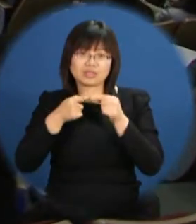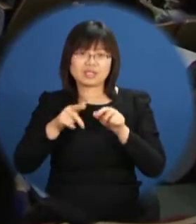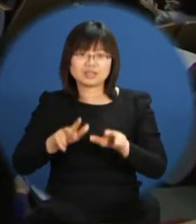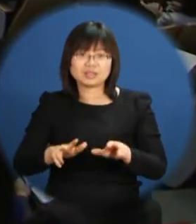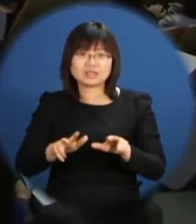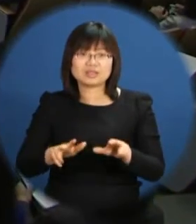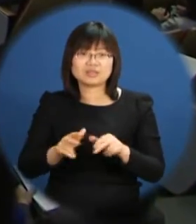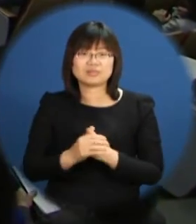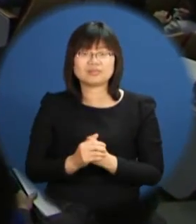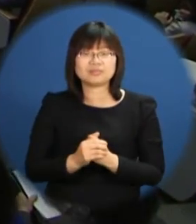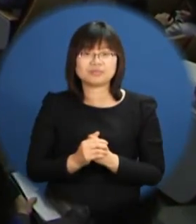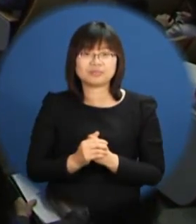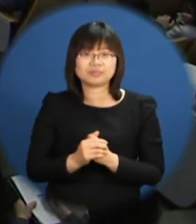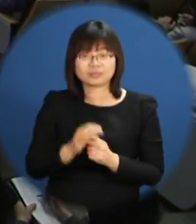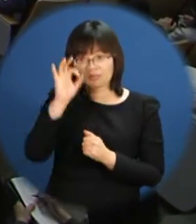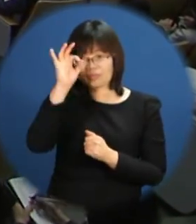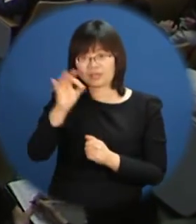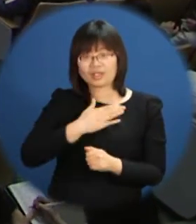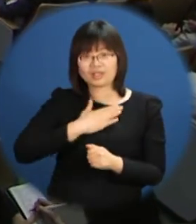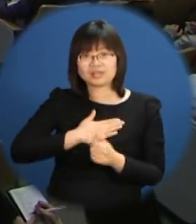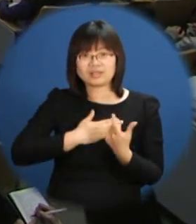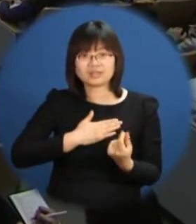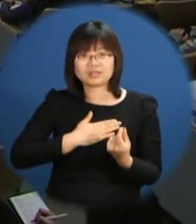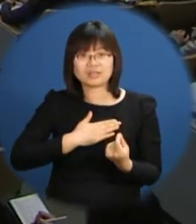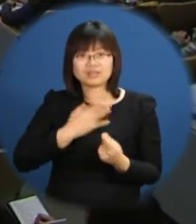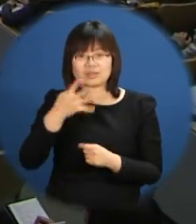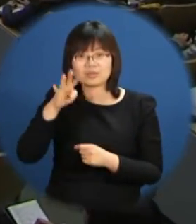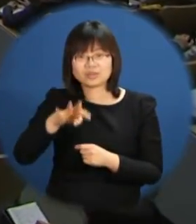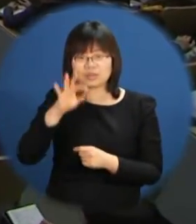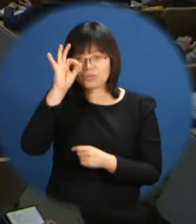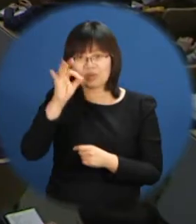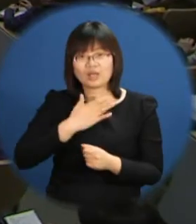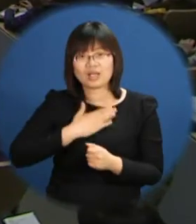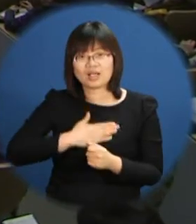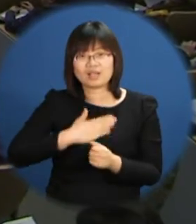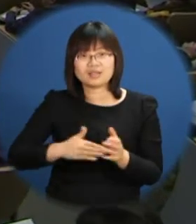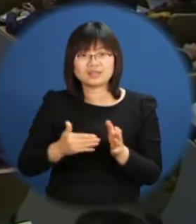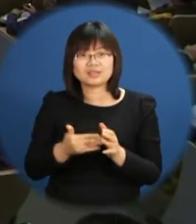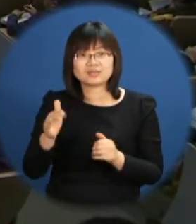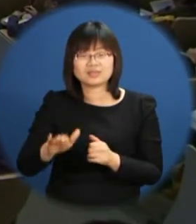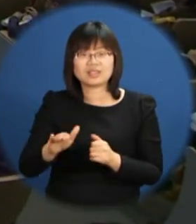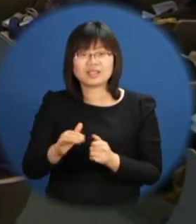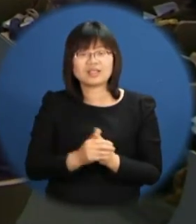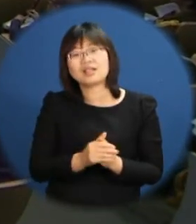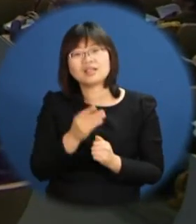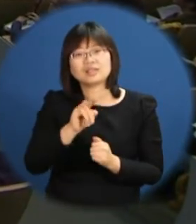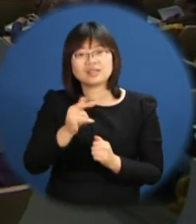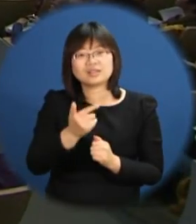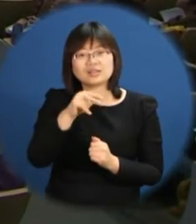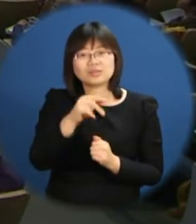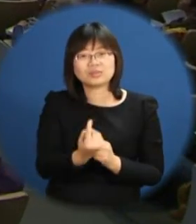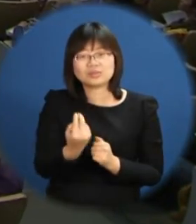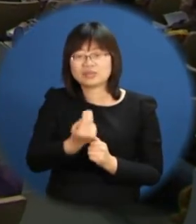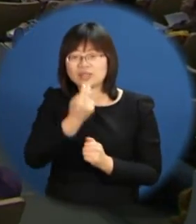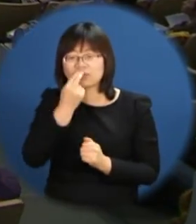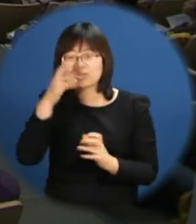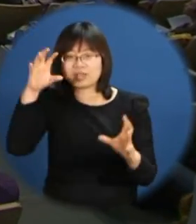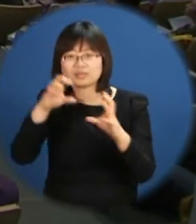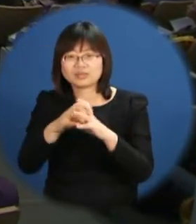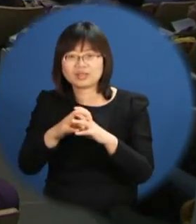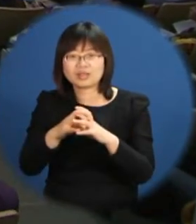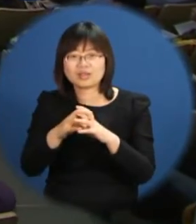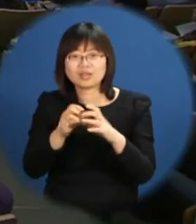제도에 해 논과 에도 보시겠지만 도식으로 해놓은거 보시겠지만 탄소 랑 산소가 합쳐서 연소